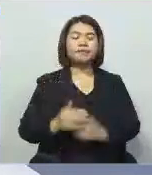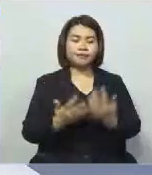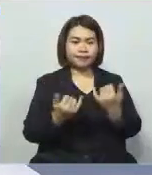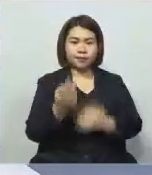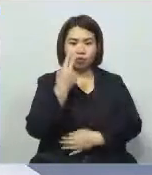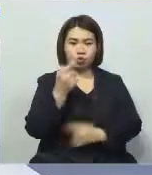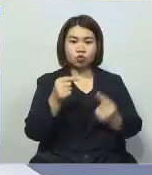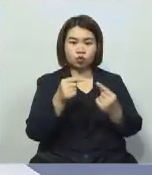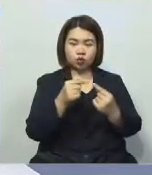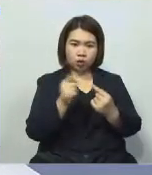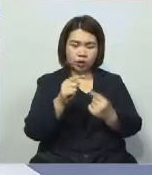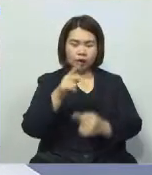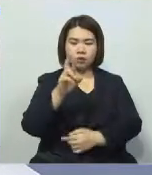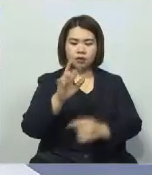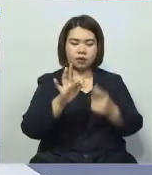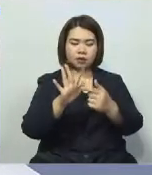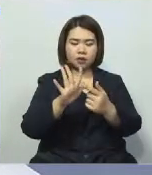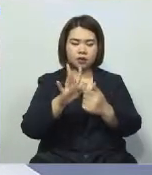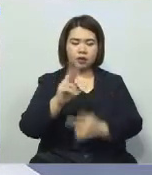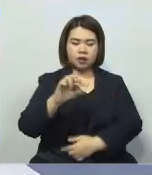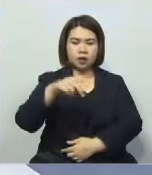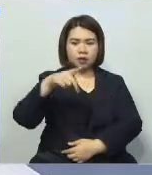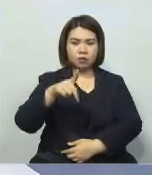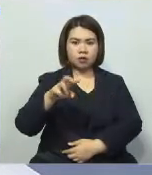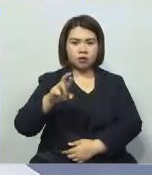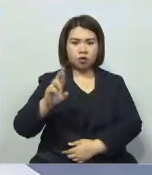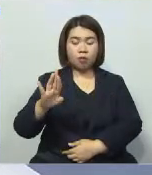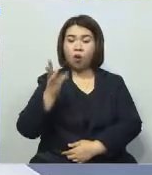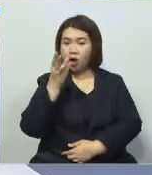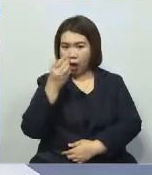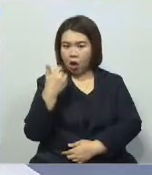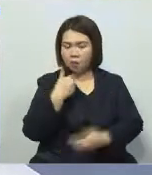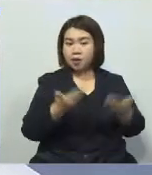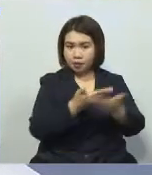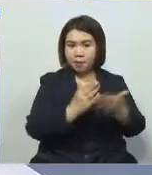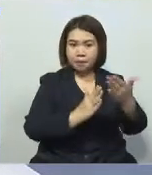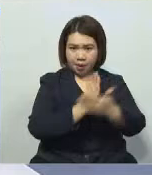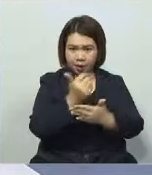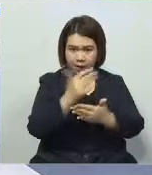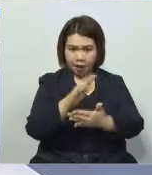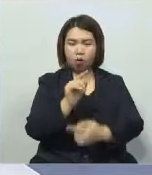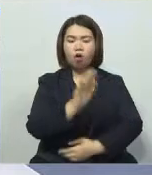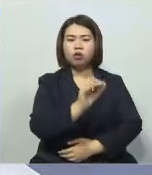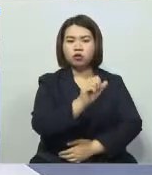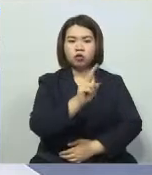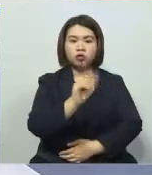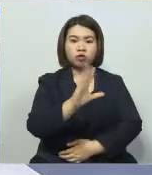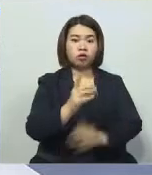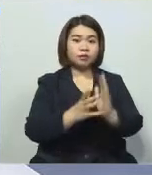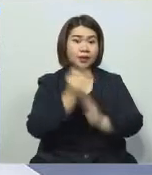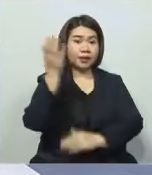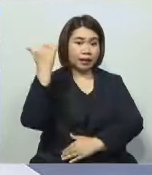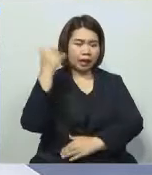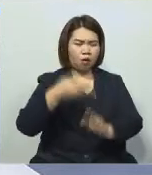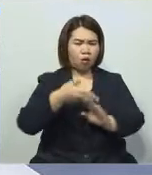ครับช่วงนี้มาติดตามเรื่องของร่างพรบข้าวกันหน่อยนะครับที่ผ่านการพิจารณาวาระแรกของสนชไปแล้วนะครับเมื่อสัปดาห์ที่ผ่านมา